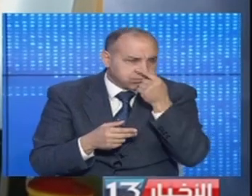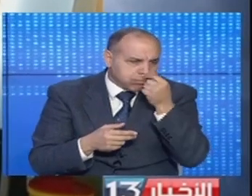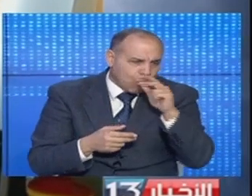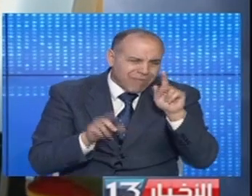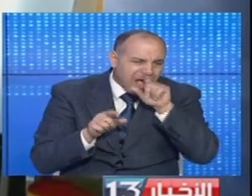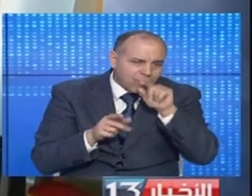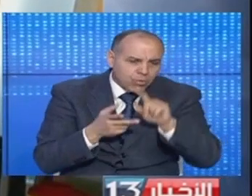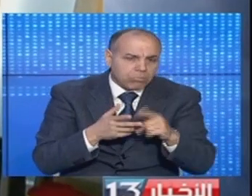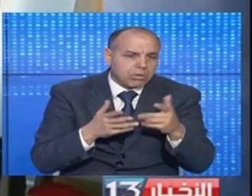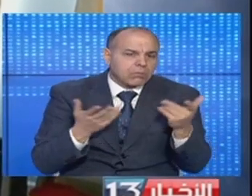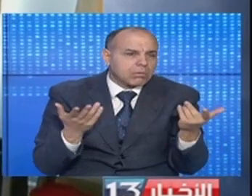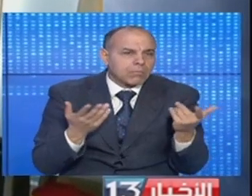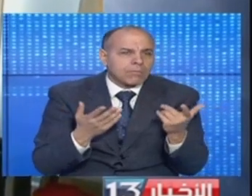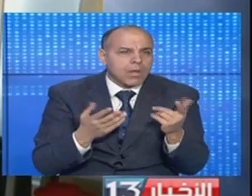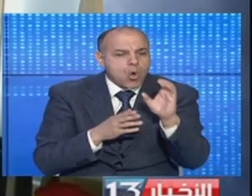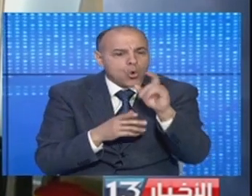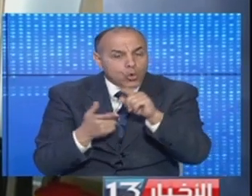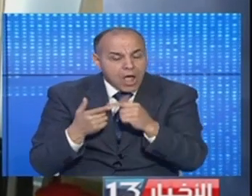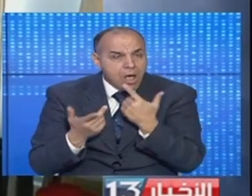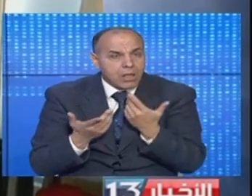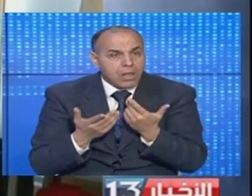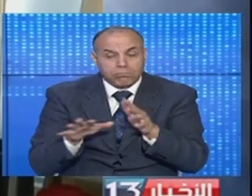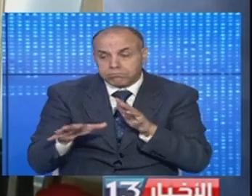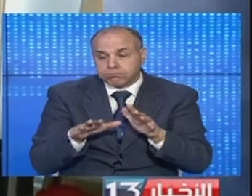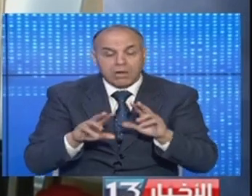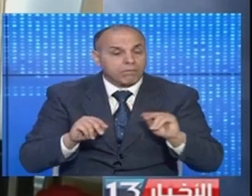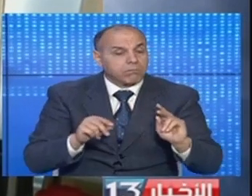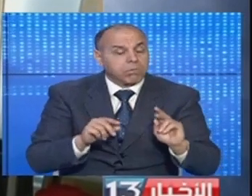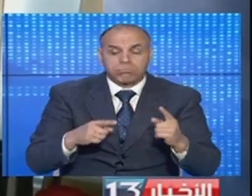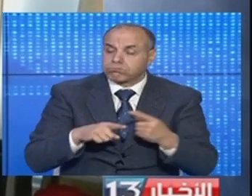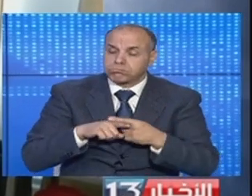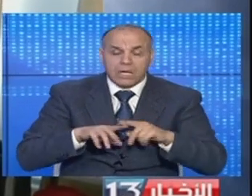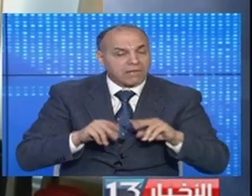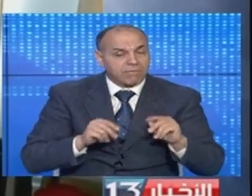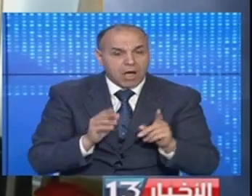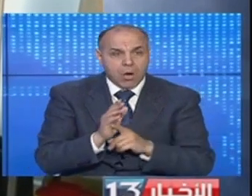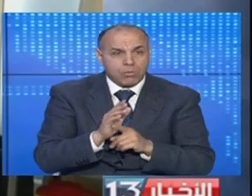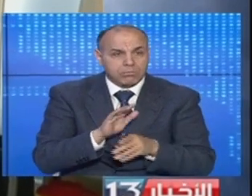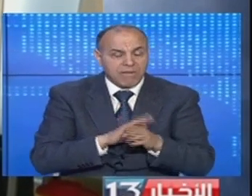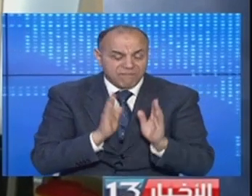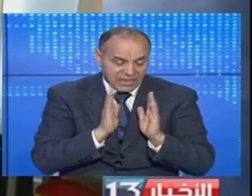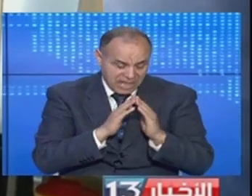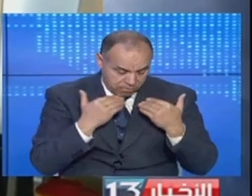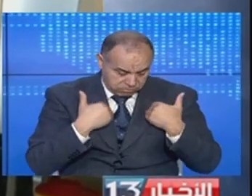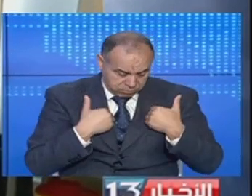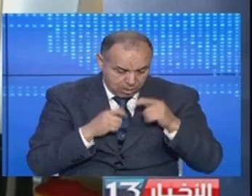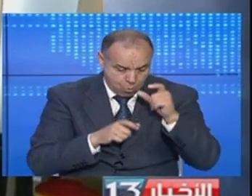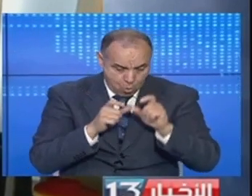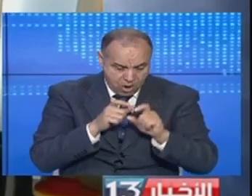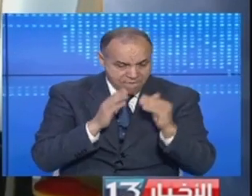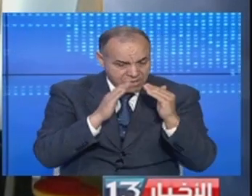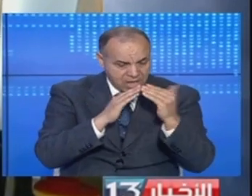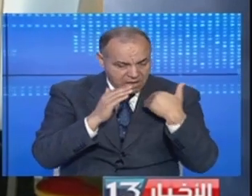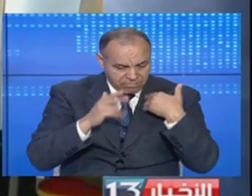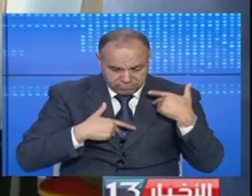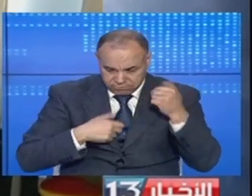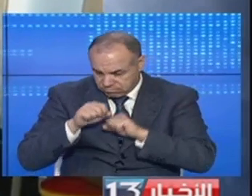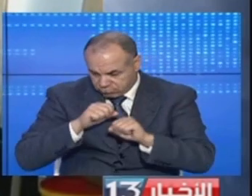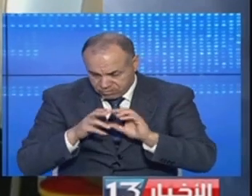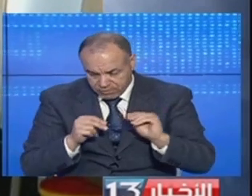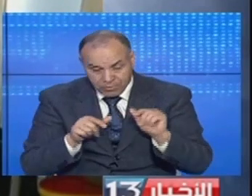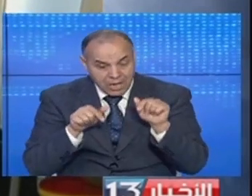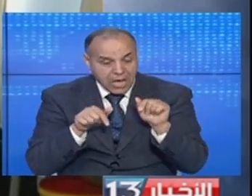وعلى اه على كل هنا انا الاجراءات الوقائيه مشتركه وتبدا من المنزل تبدا من المواطن في داره كيف يتصرف